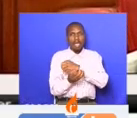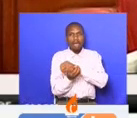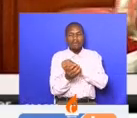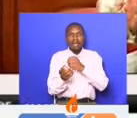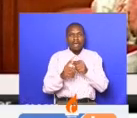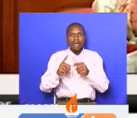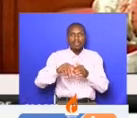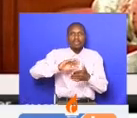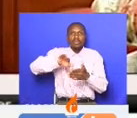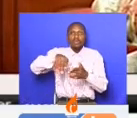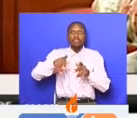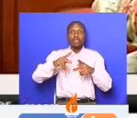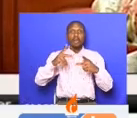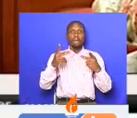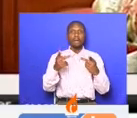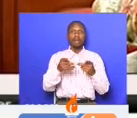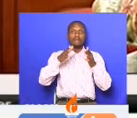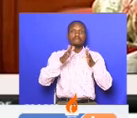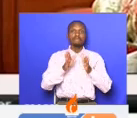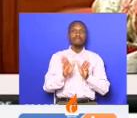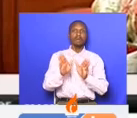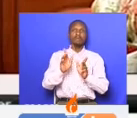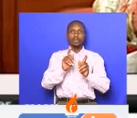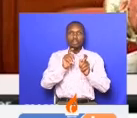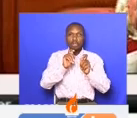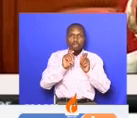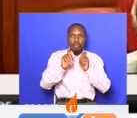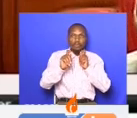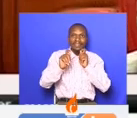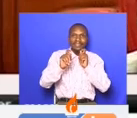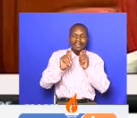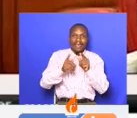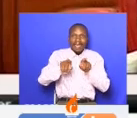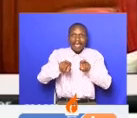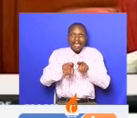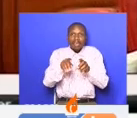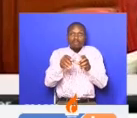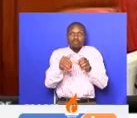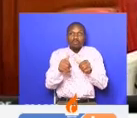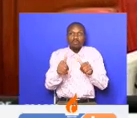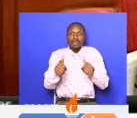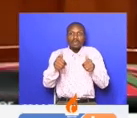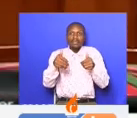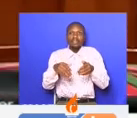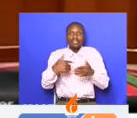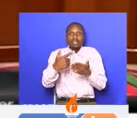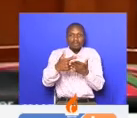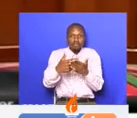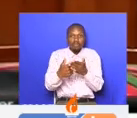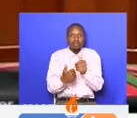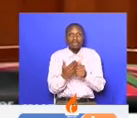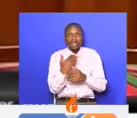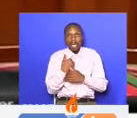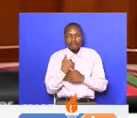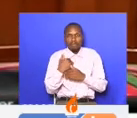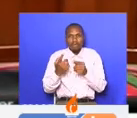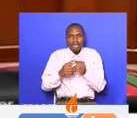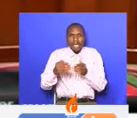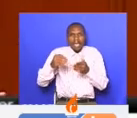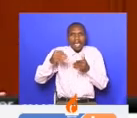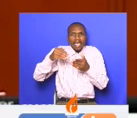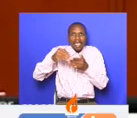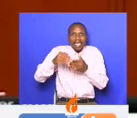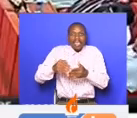the place for public participation as far as this notice of motion is concerned. Waigo ni